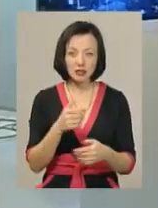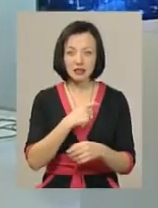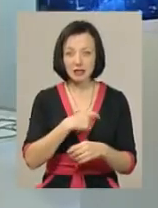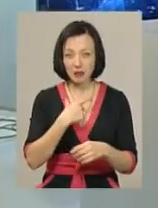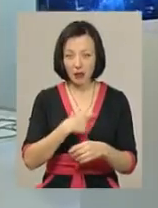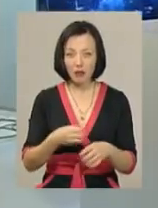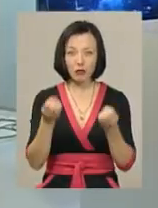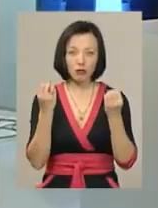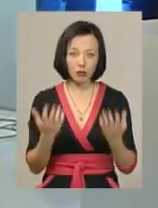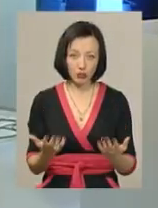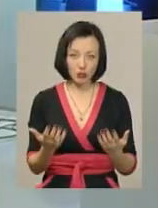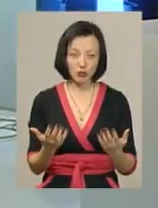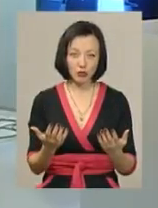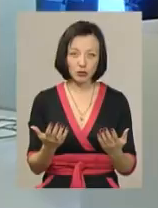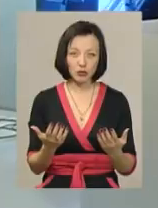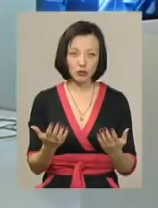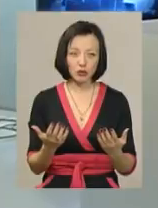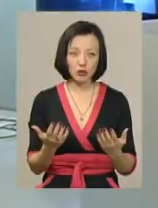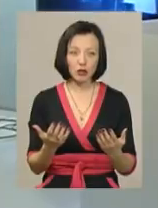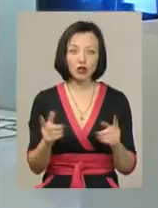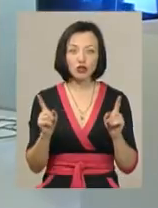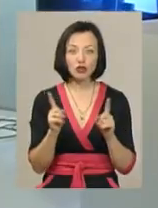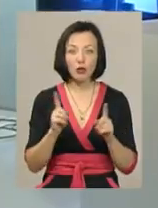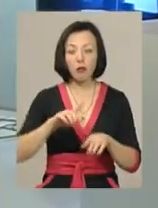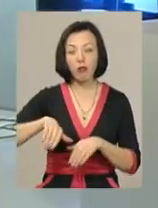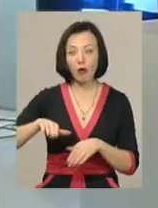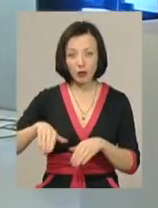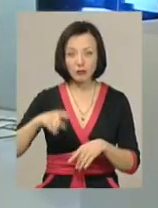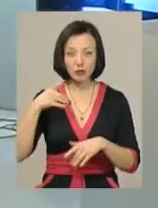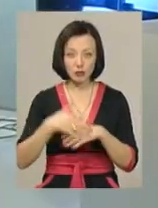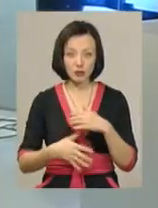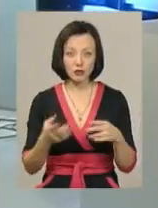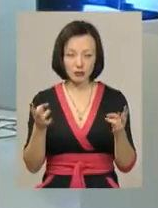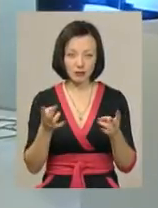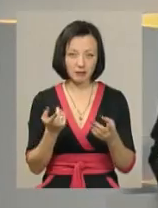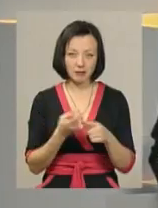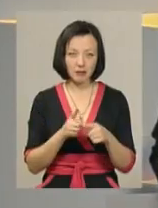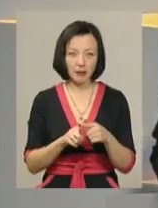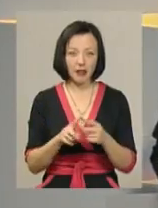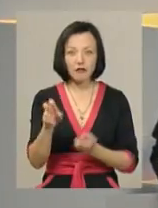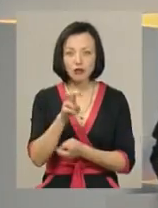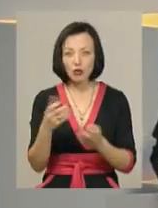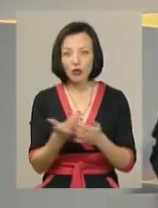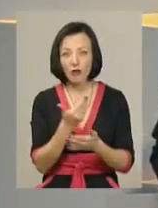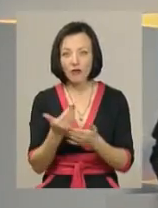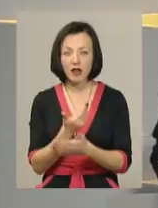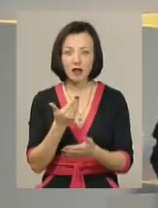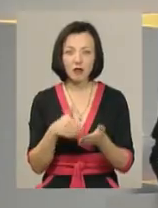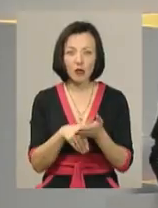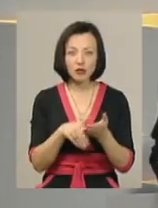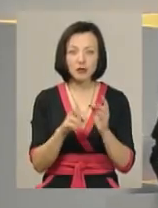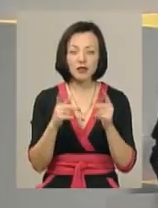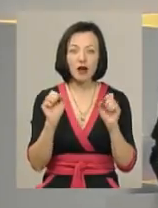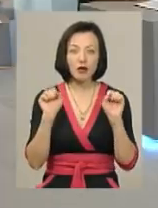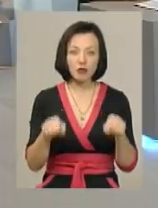себе просто ну якби прирікають до того щоби потім нерозунення її потреб і вишуковування нових якихось способів як